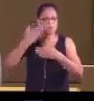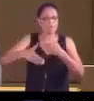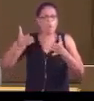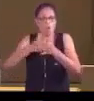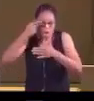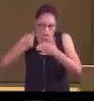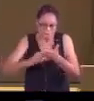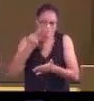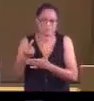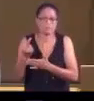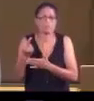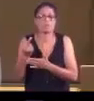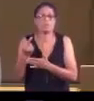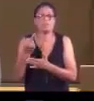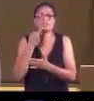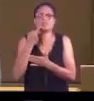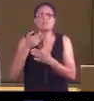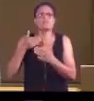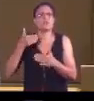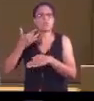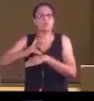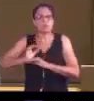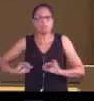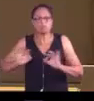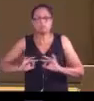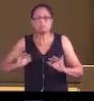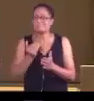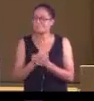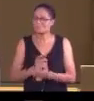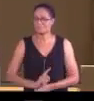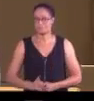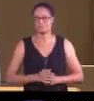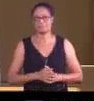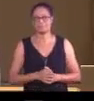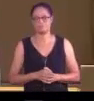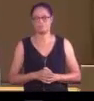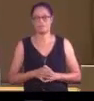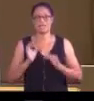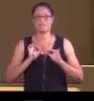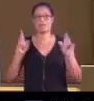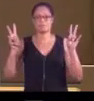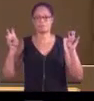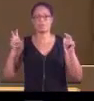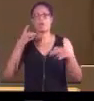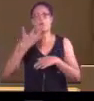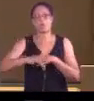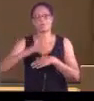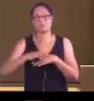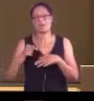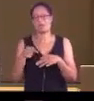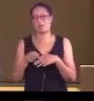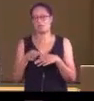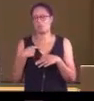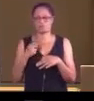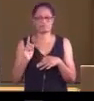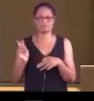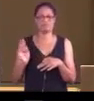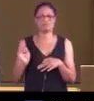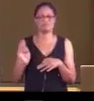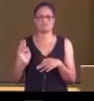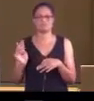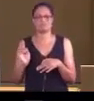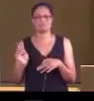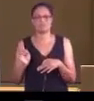marché, ne signifie pas qu'il y avait plus de retard. C'est ce terme de retard qui m'a indigné, et je saisis cette occasion